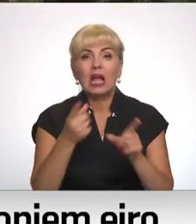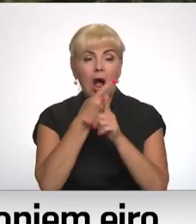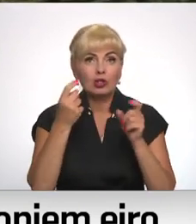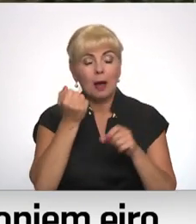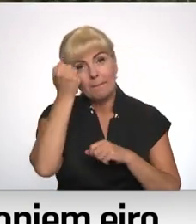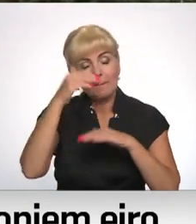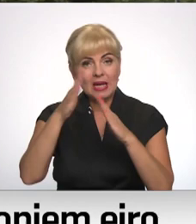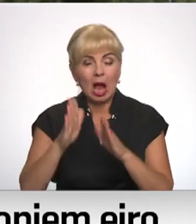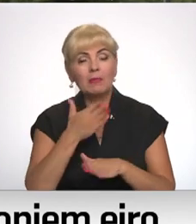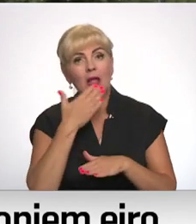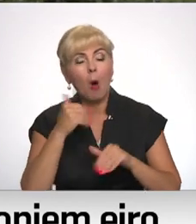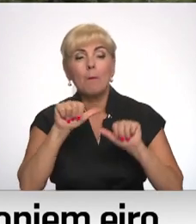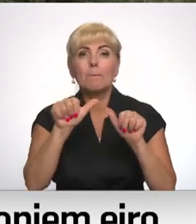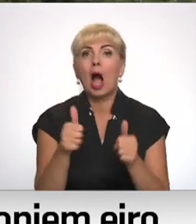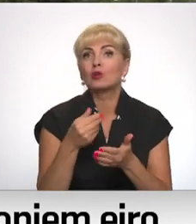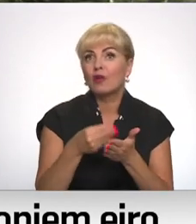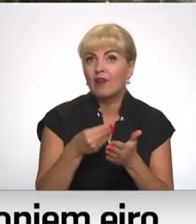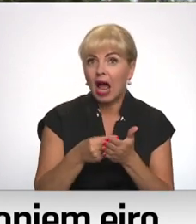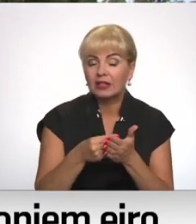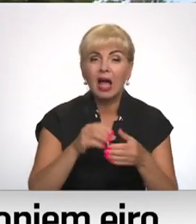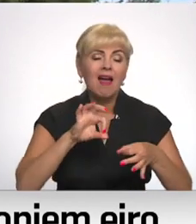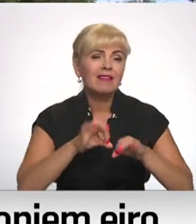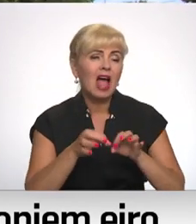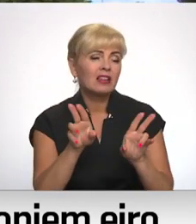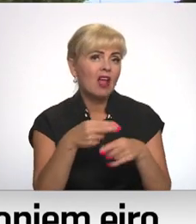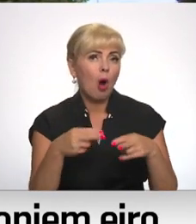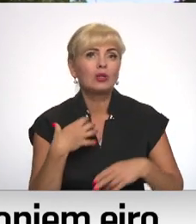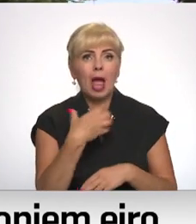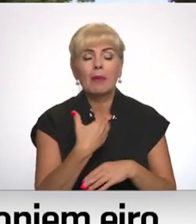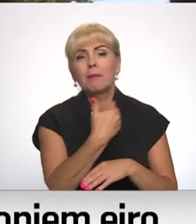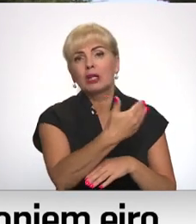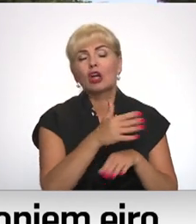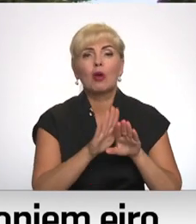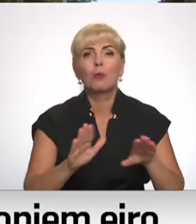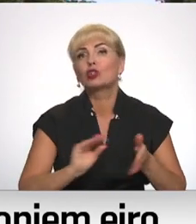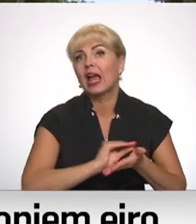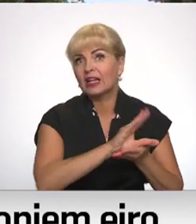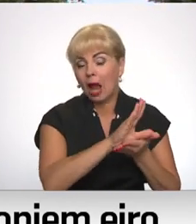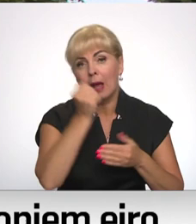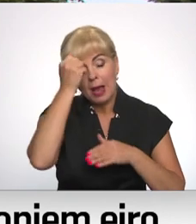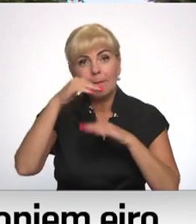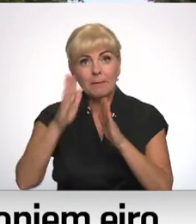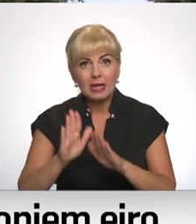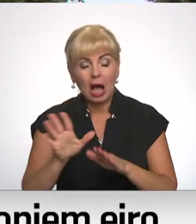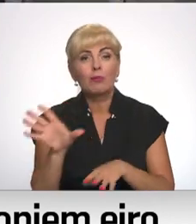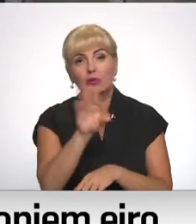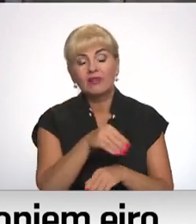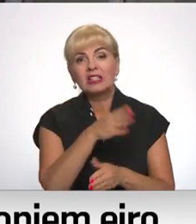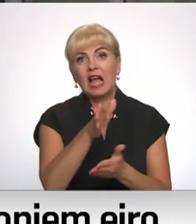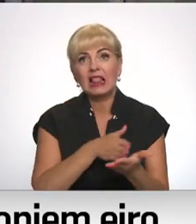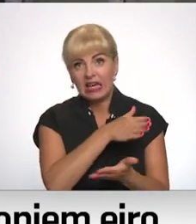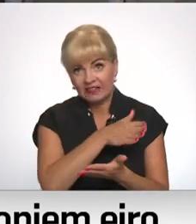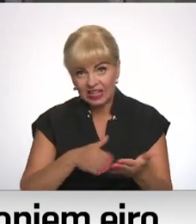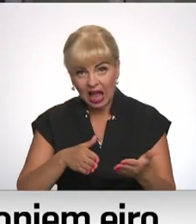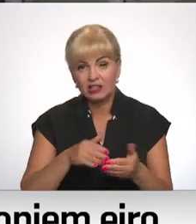piemineklim nav mākslinieciskās vērtības un tā detaļas nav nepieciešamas muzeja krājumiem, tāpēc piemineklis pilnībā tiks utilizēts.